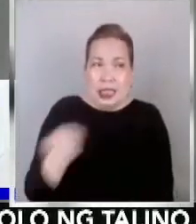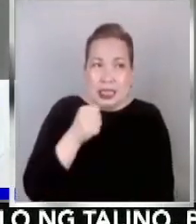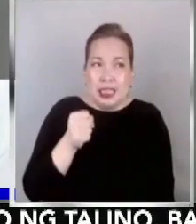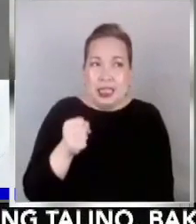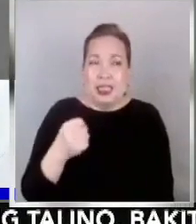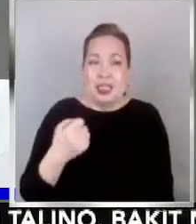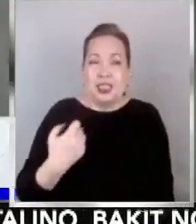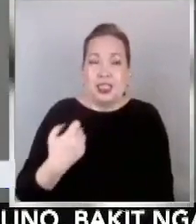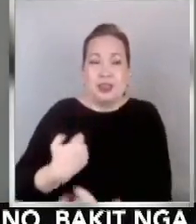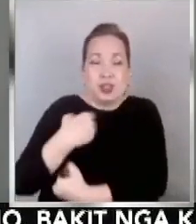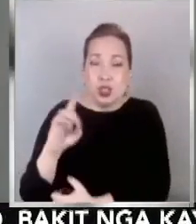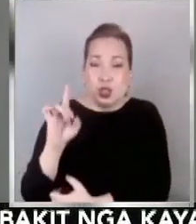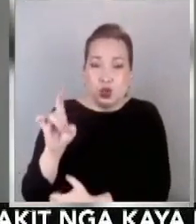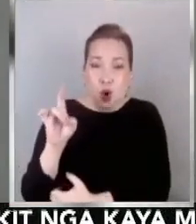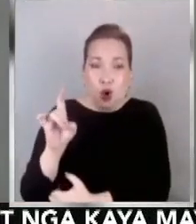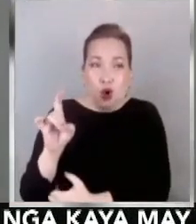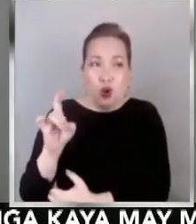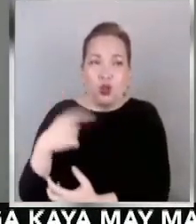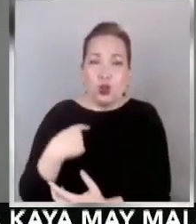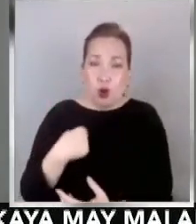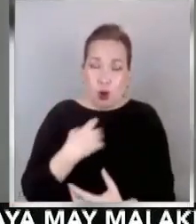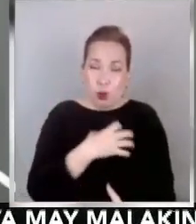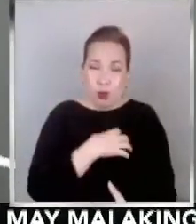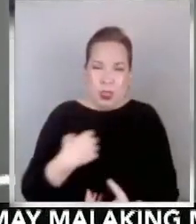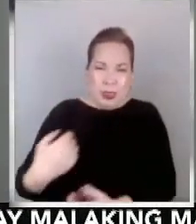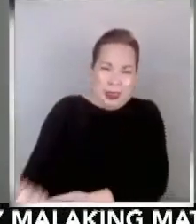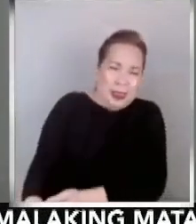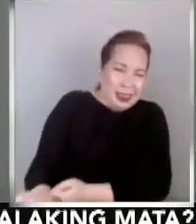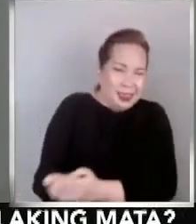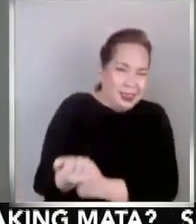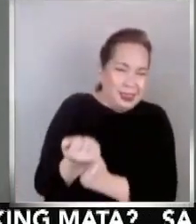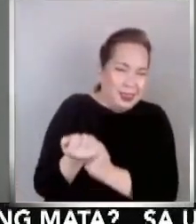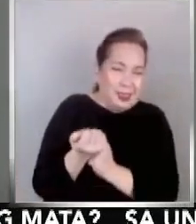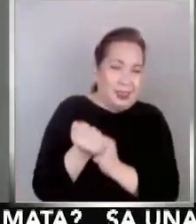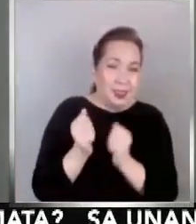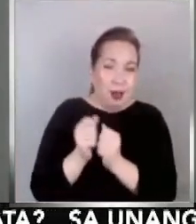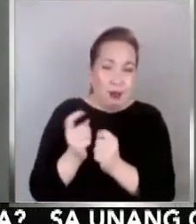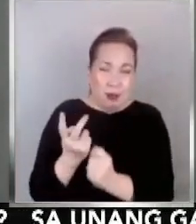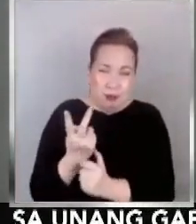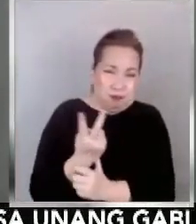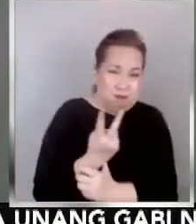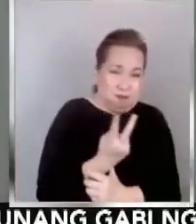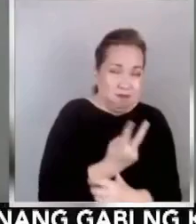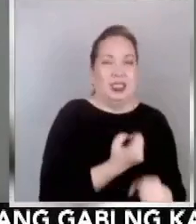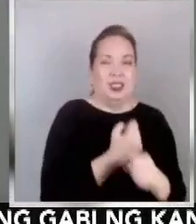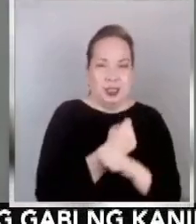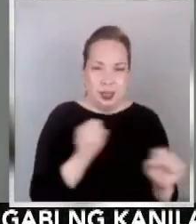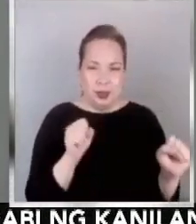nanatiling nakahawak ang officer sa tali ni Ronnie hanggang sa ligtas silang makabalik sa station.